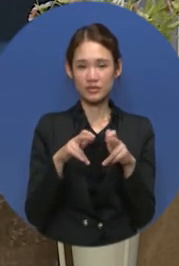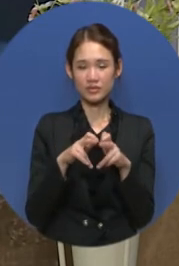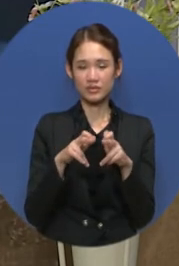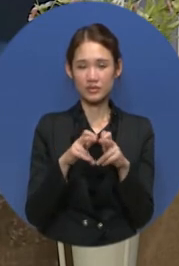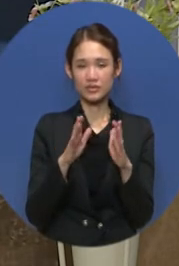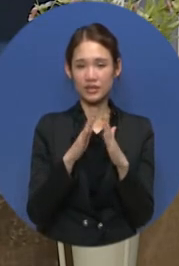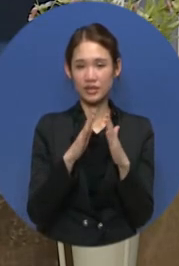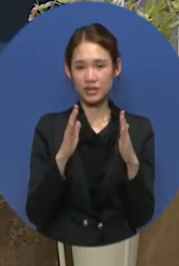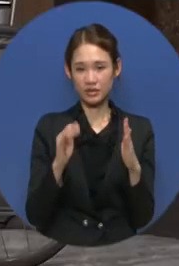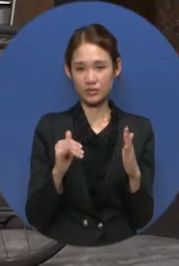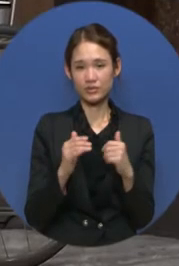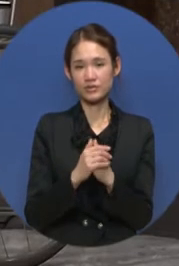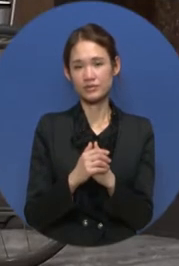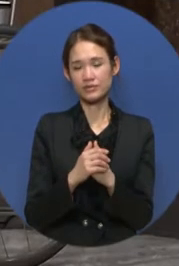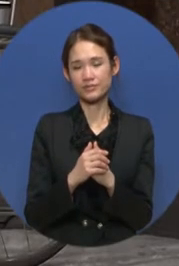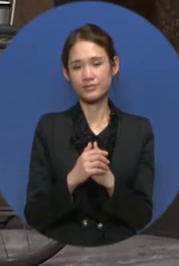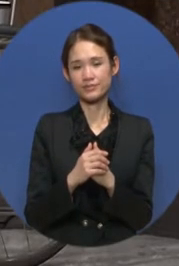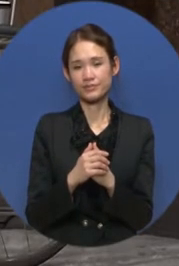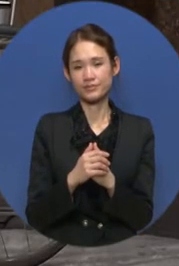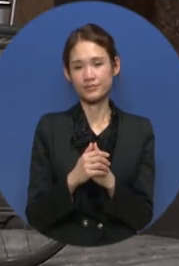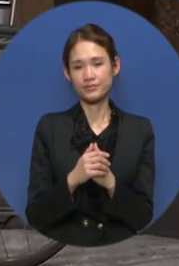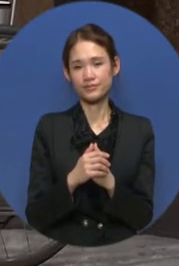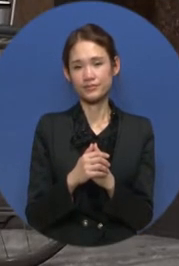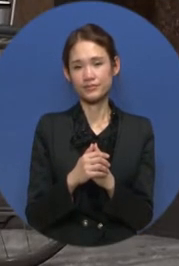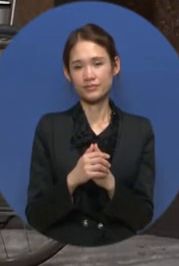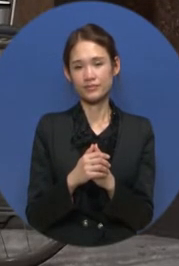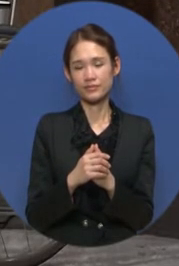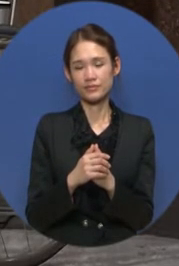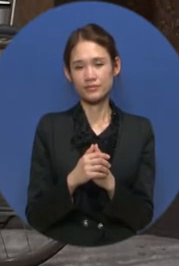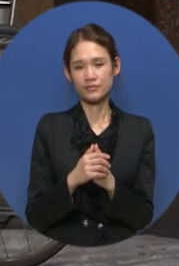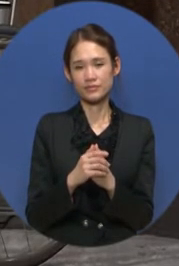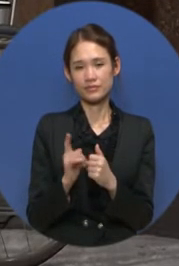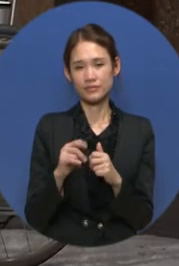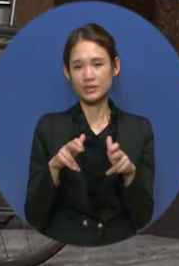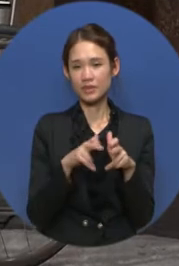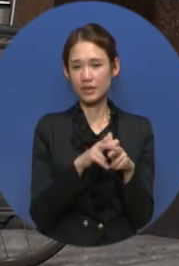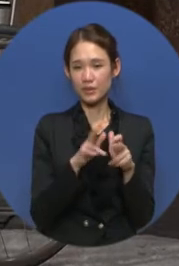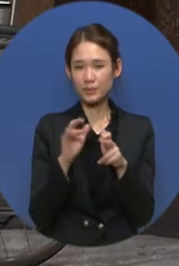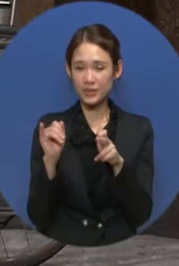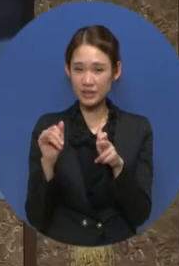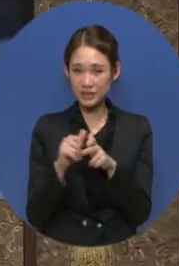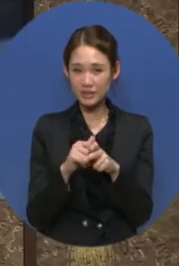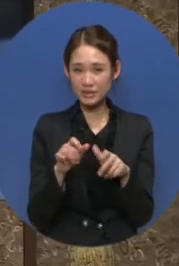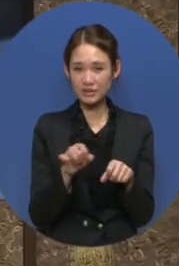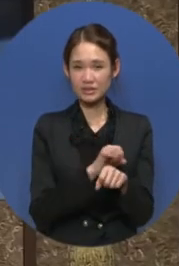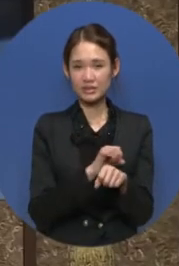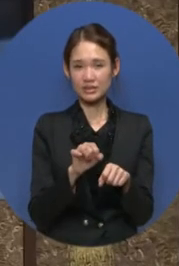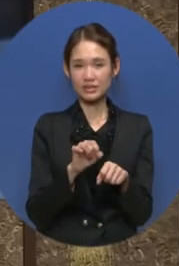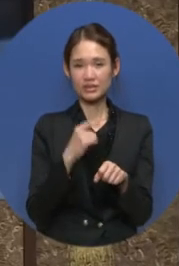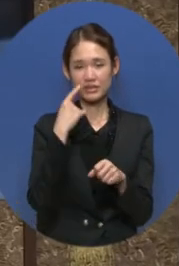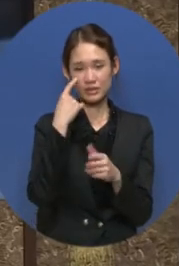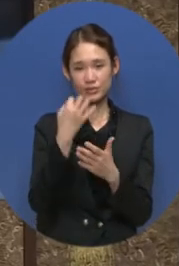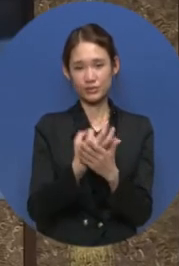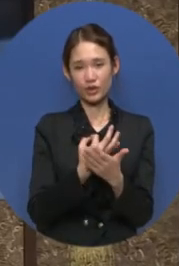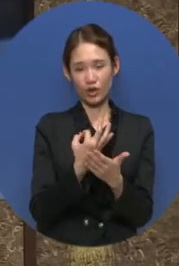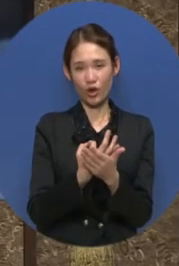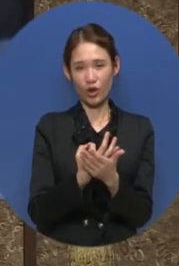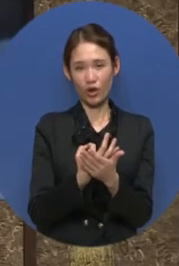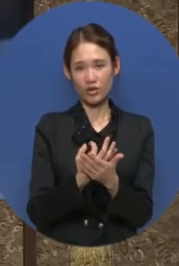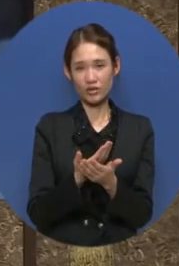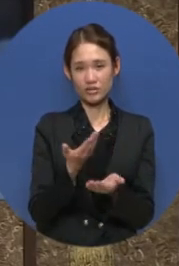아무래도 저희 장애인 가족들은 저희가 이제 또 뭐 장애인이나 저희는 비장애인이나 특별하게 급여